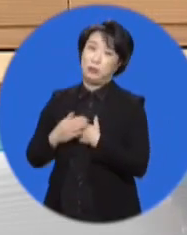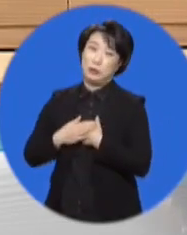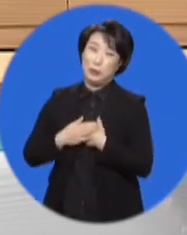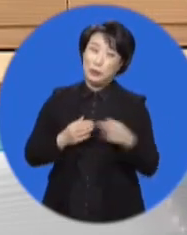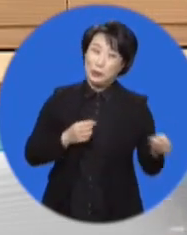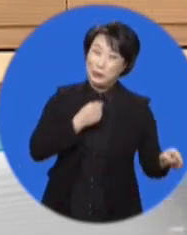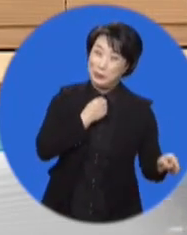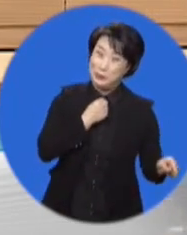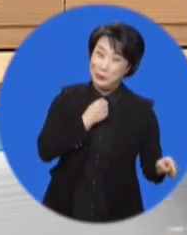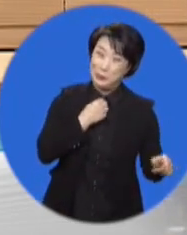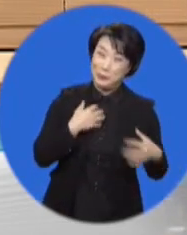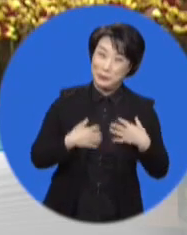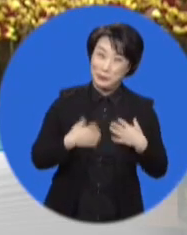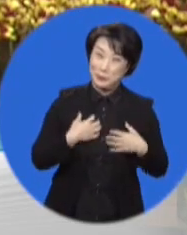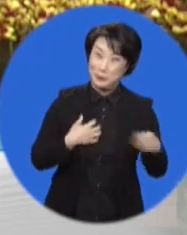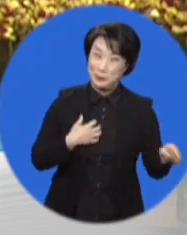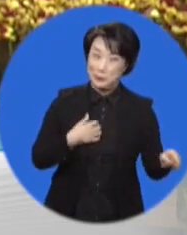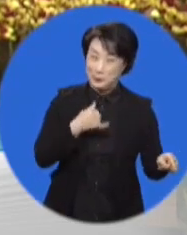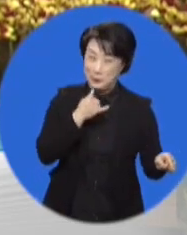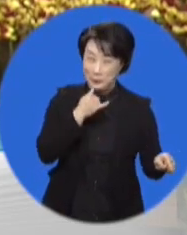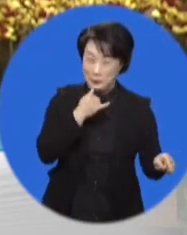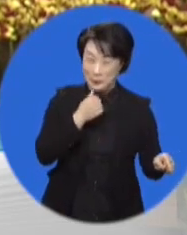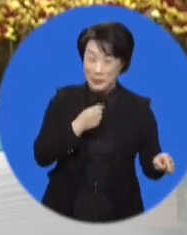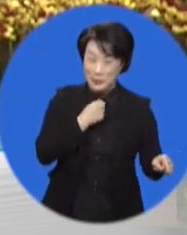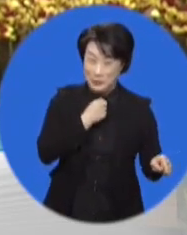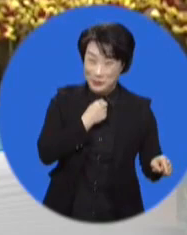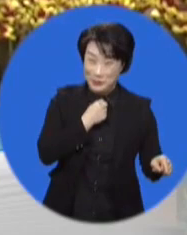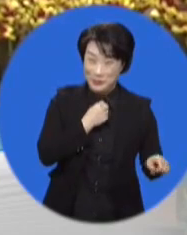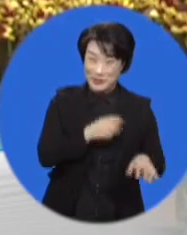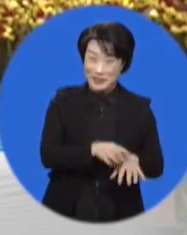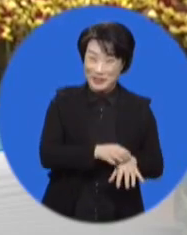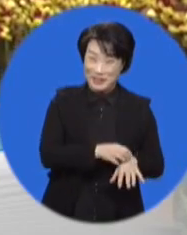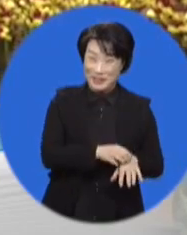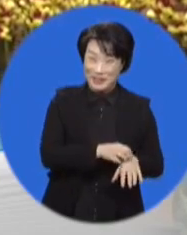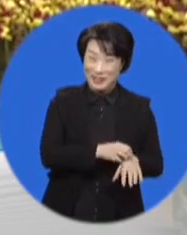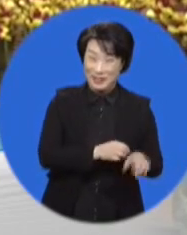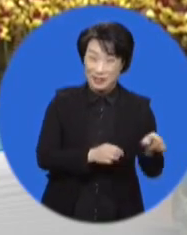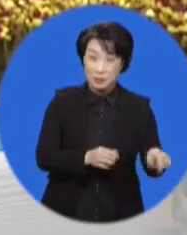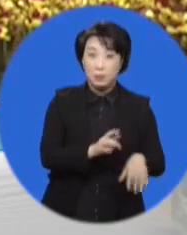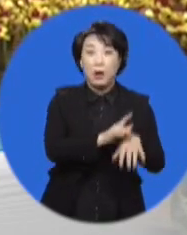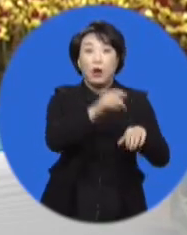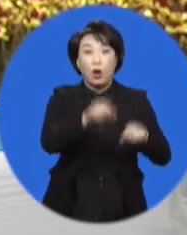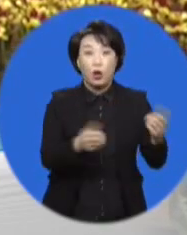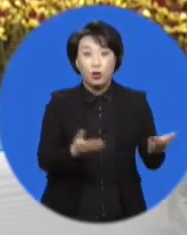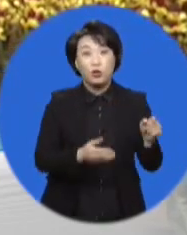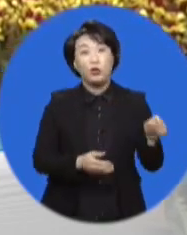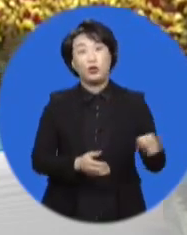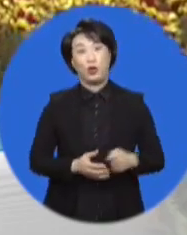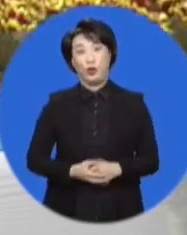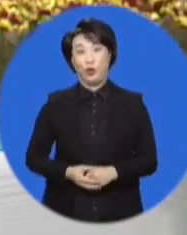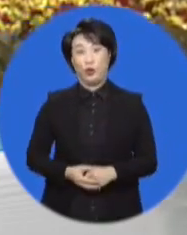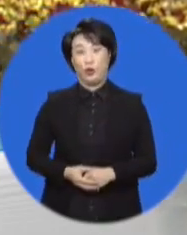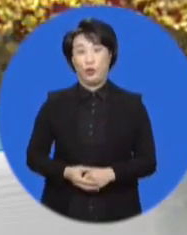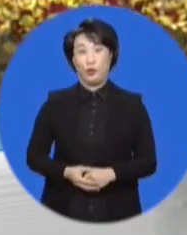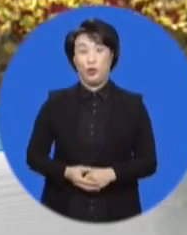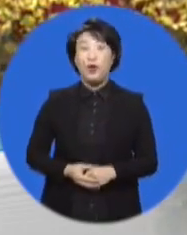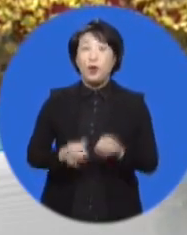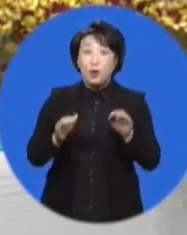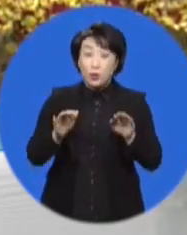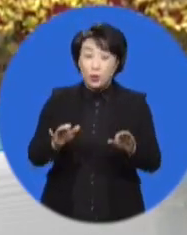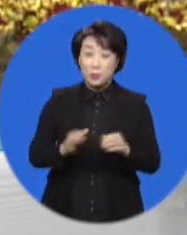그게 재밌는 거예요. 하고 싶은 거예요. 그게 마귀가 하는 일이에요. 그게.